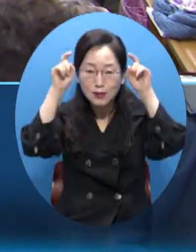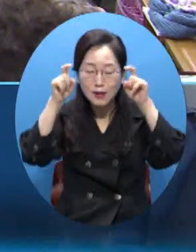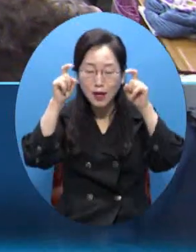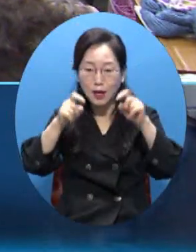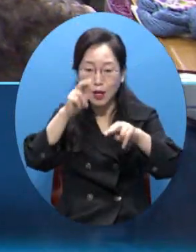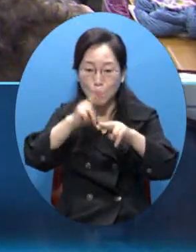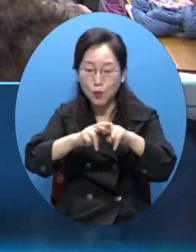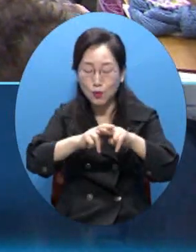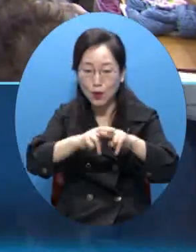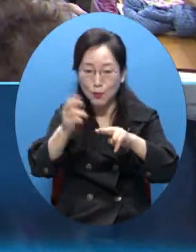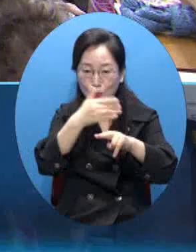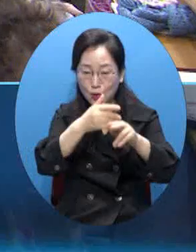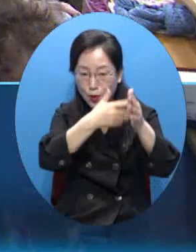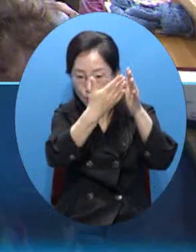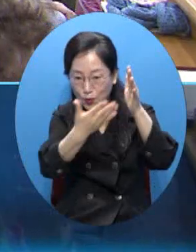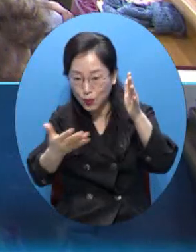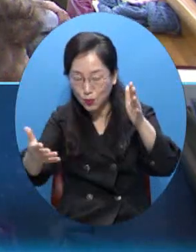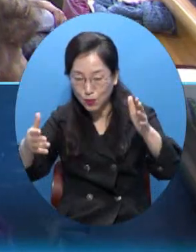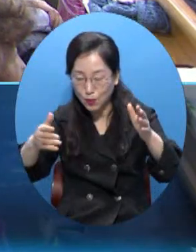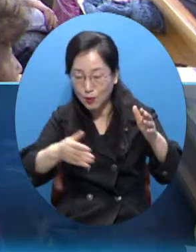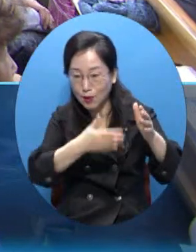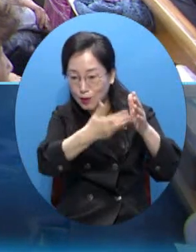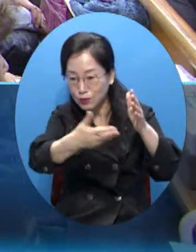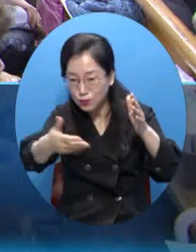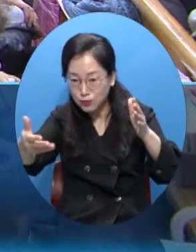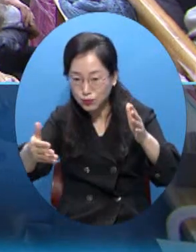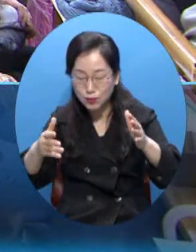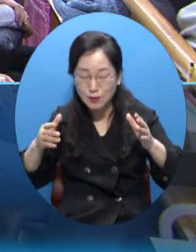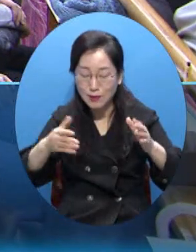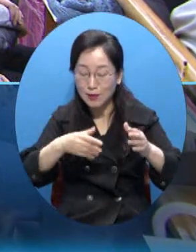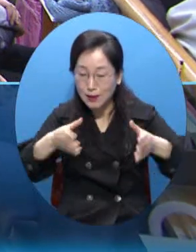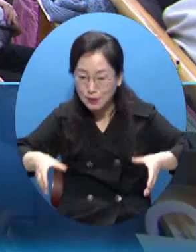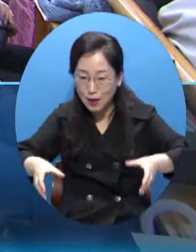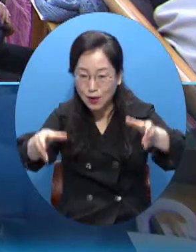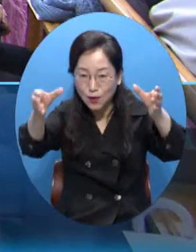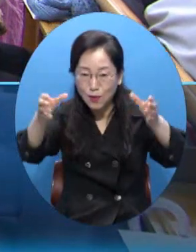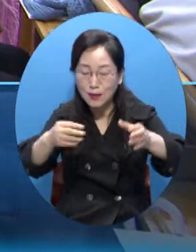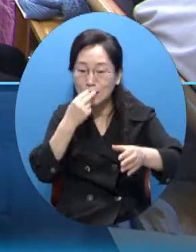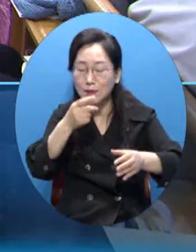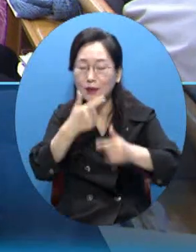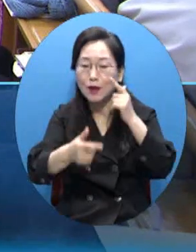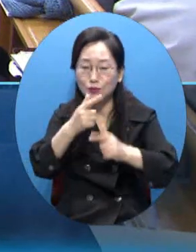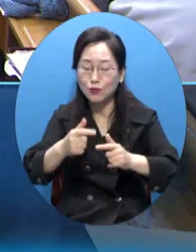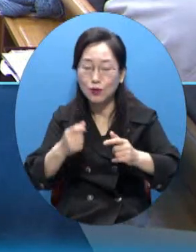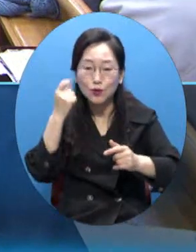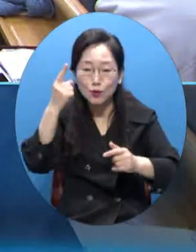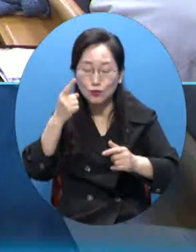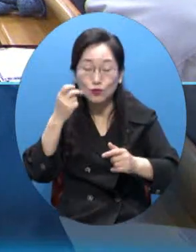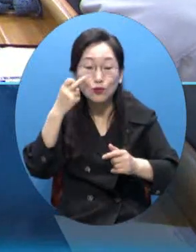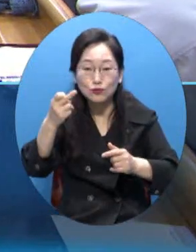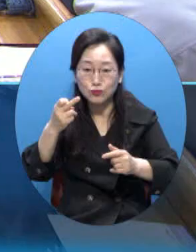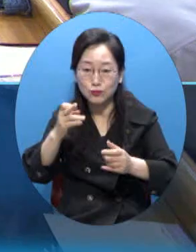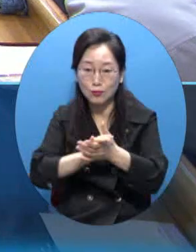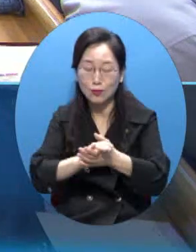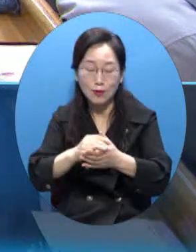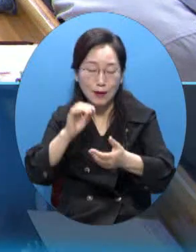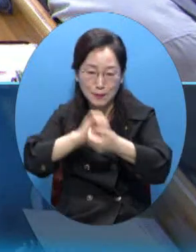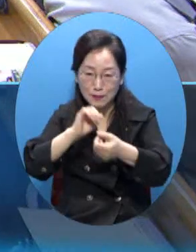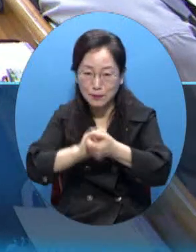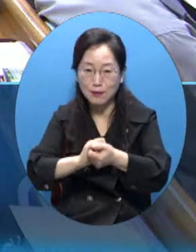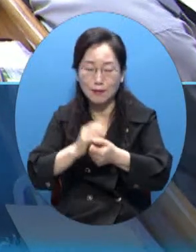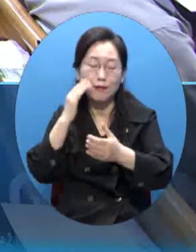나와서 길 가운데로 흐르더라. 강 좌우에 생명나무가 있어 열두 가지 열매를 맺되 달마다 그 열매를 맺고 그 나무